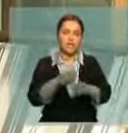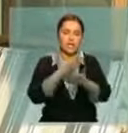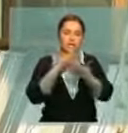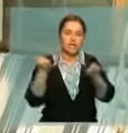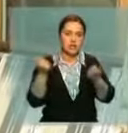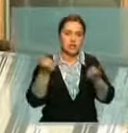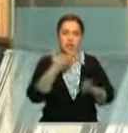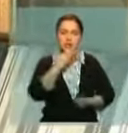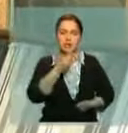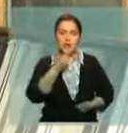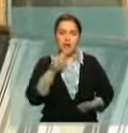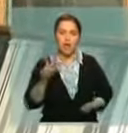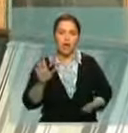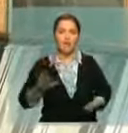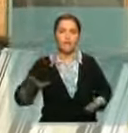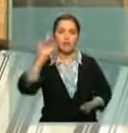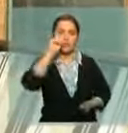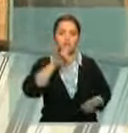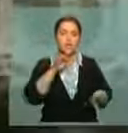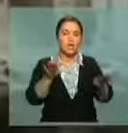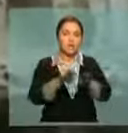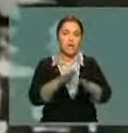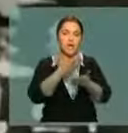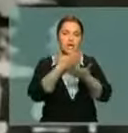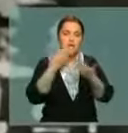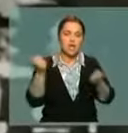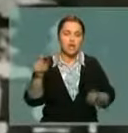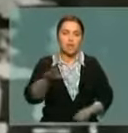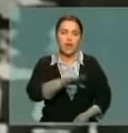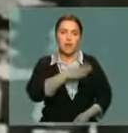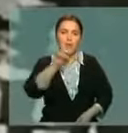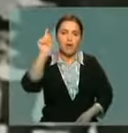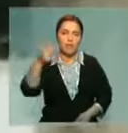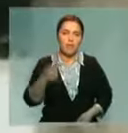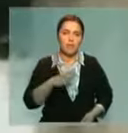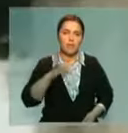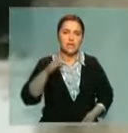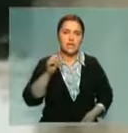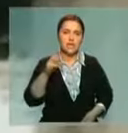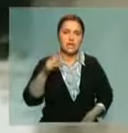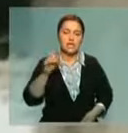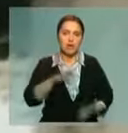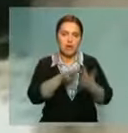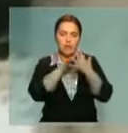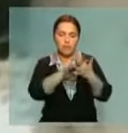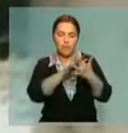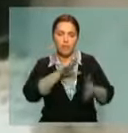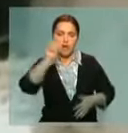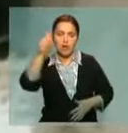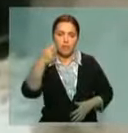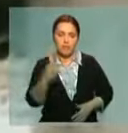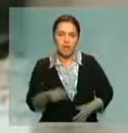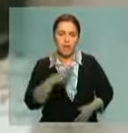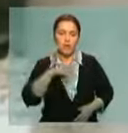в восточном Казахстане вообще не найдешь. За плечами у фронтовика Сталинградская битва, освобождение Ростова,